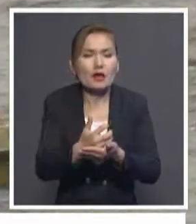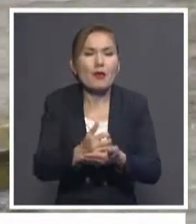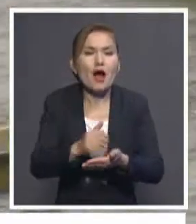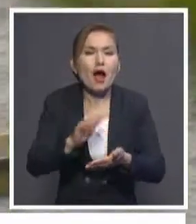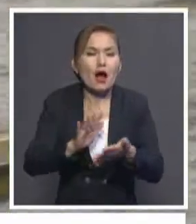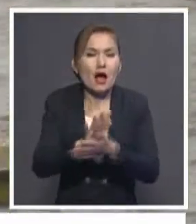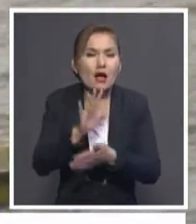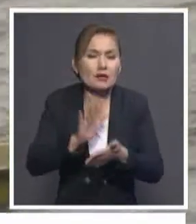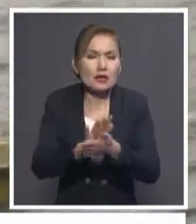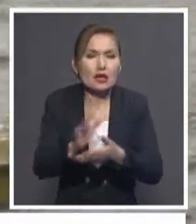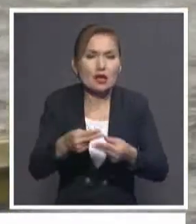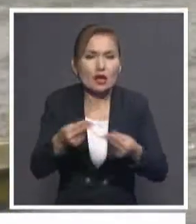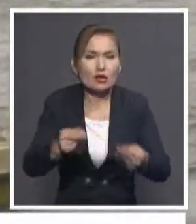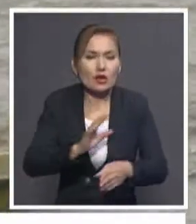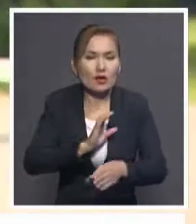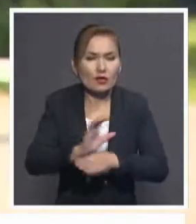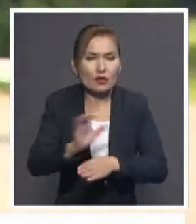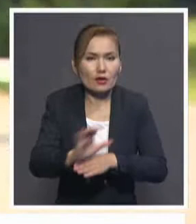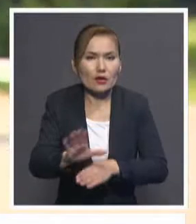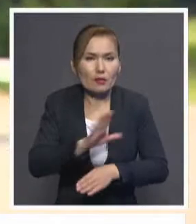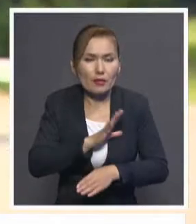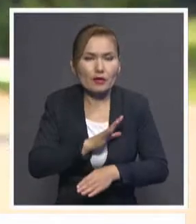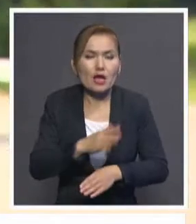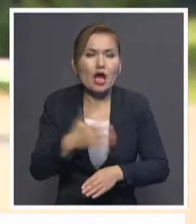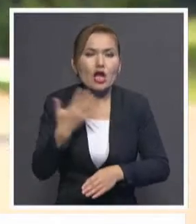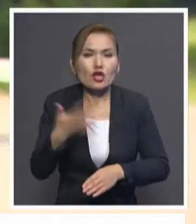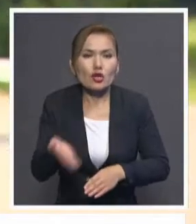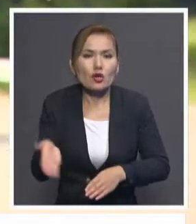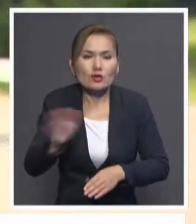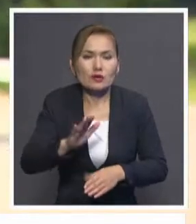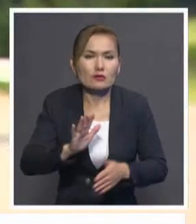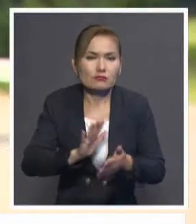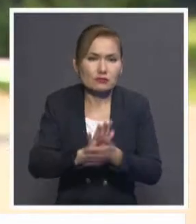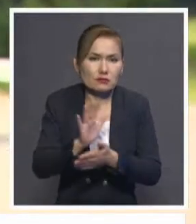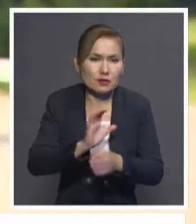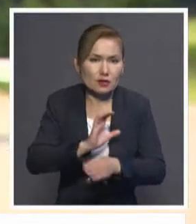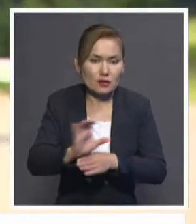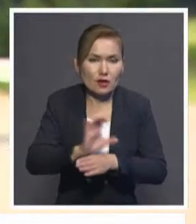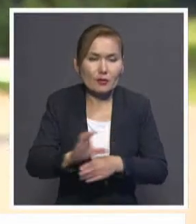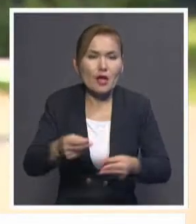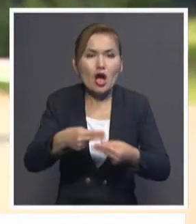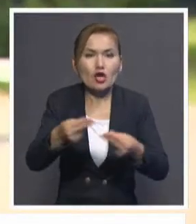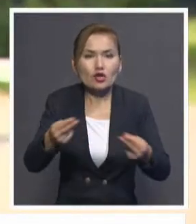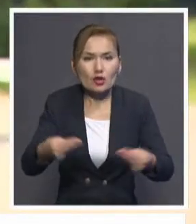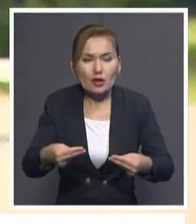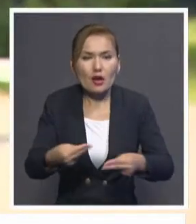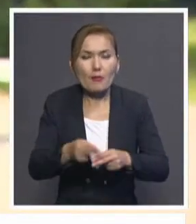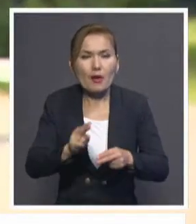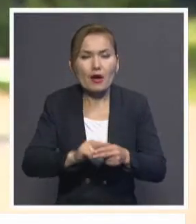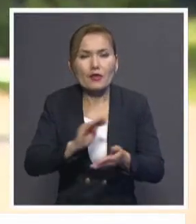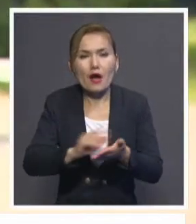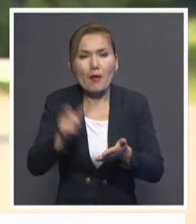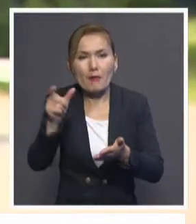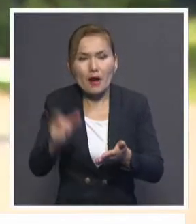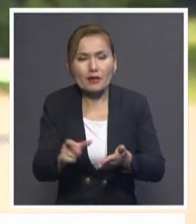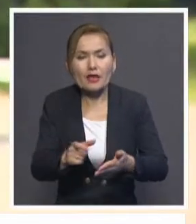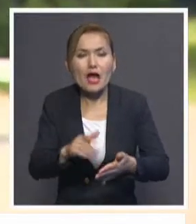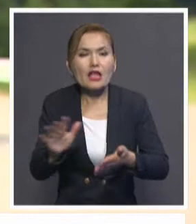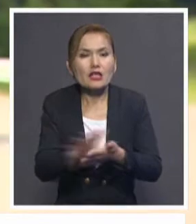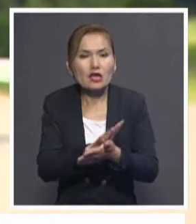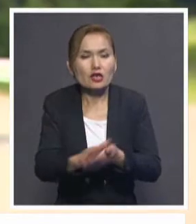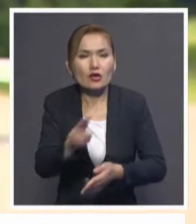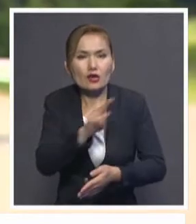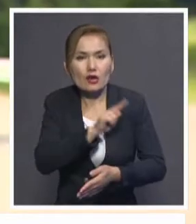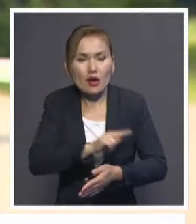дейін журналдың 50 санын жарық көрді. Мы стараемся писать. Журналға мақала жазатын авторлар тегін жұмыс істейді.